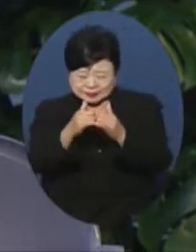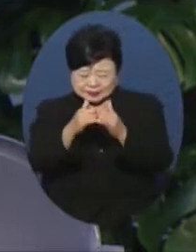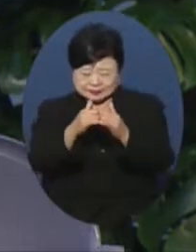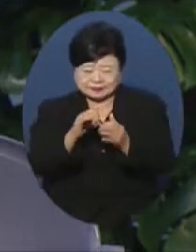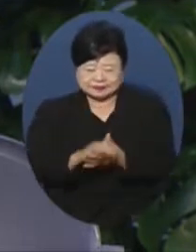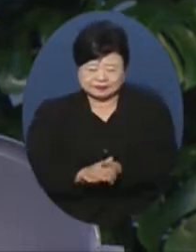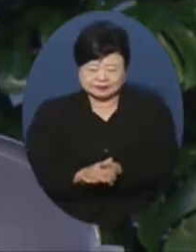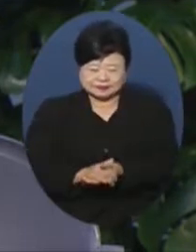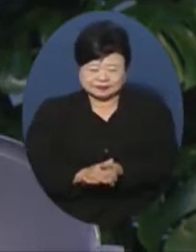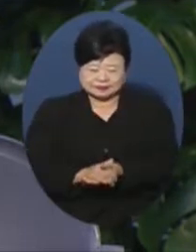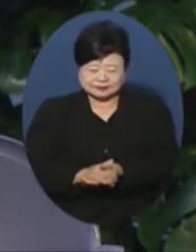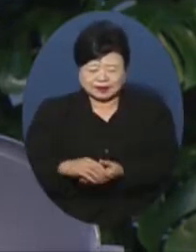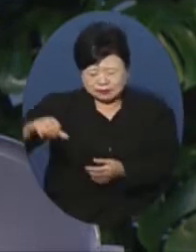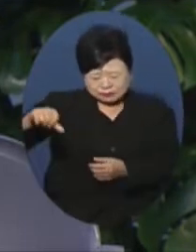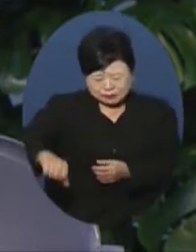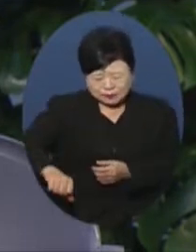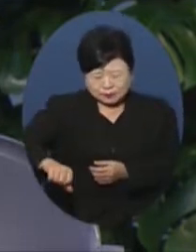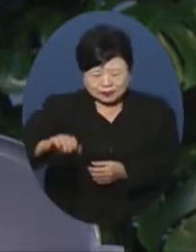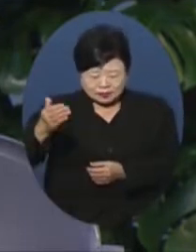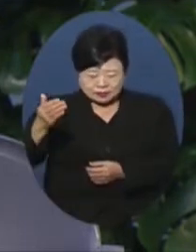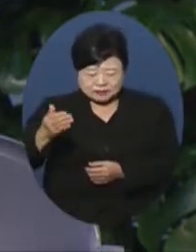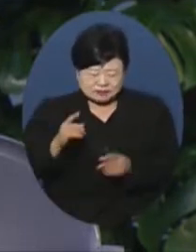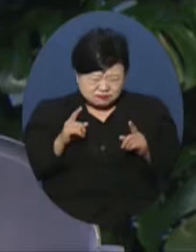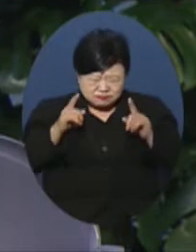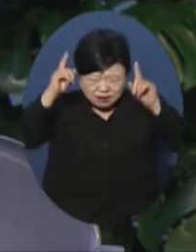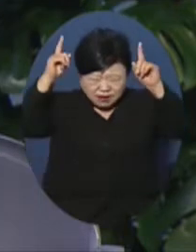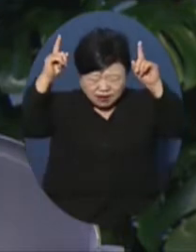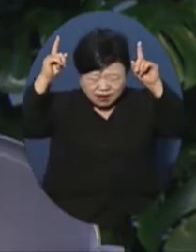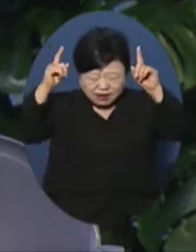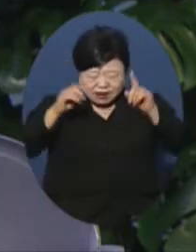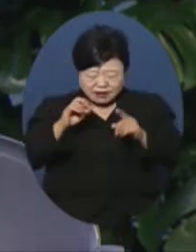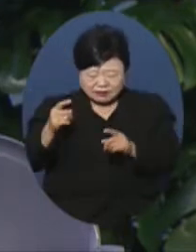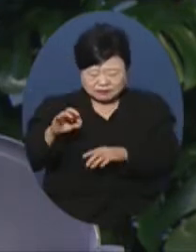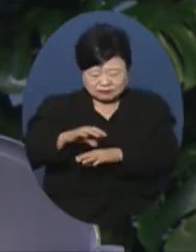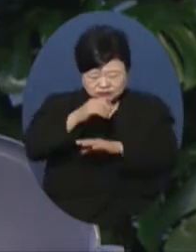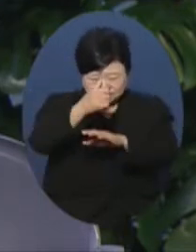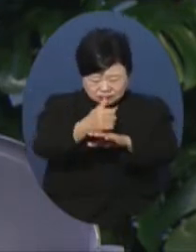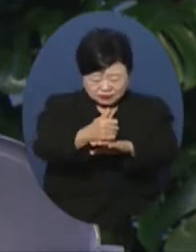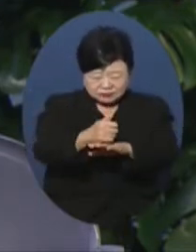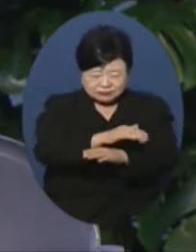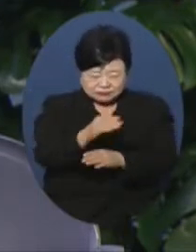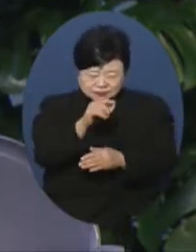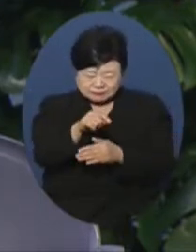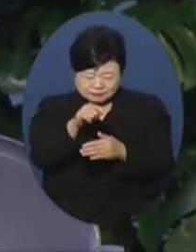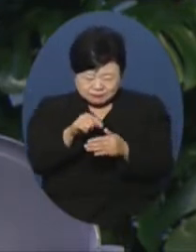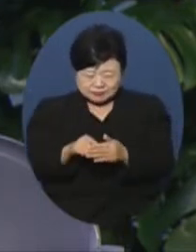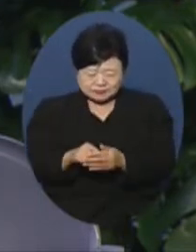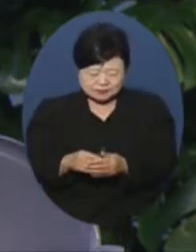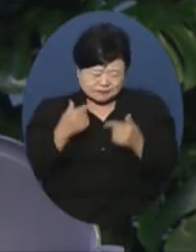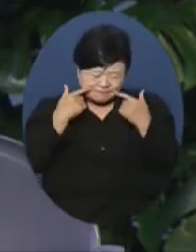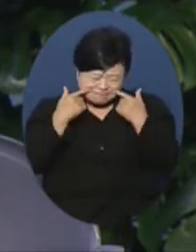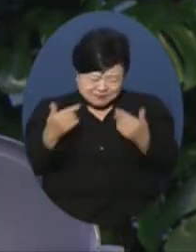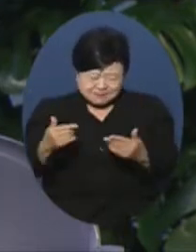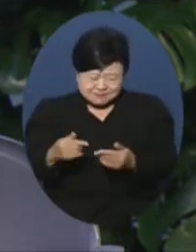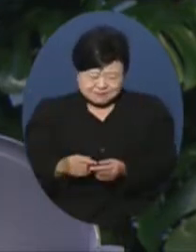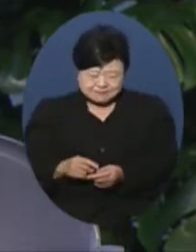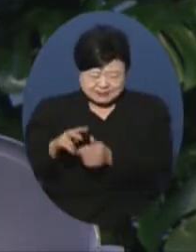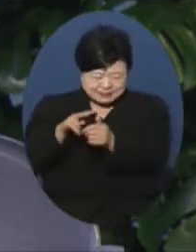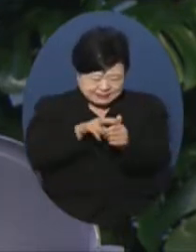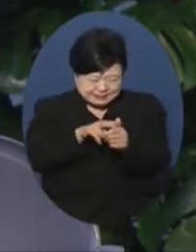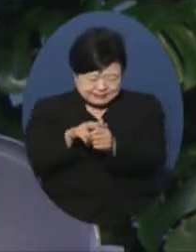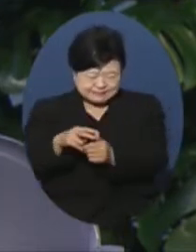전쟁에서 번번이 패배하게 되자 화가 난 아람 왕은 우리 중에 분명히